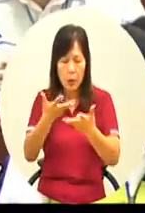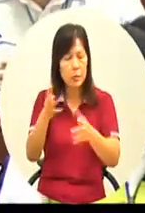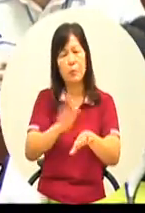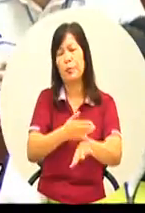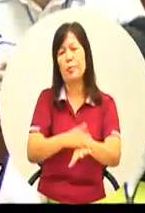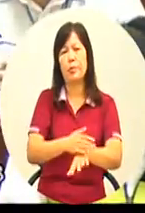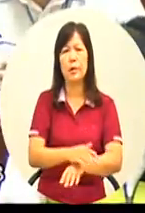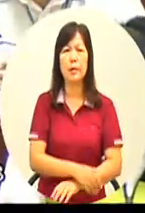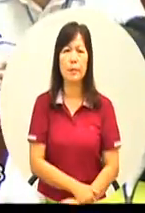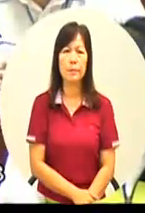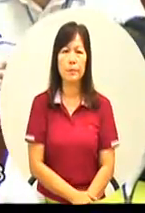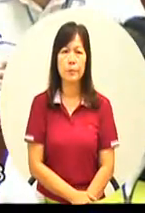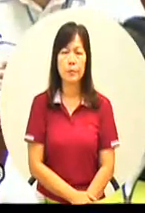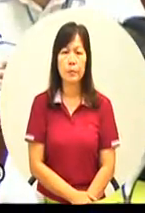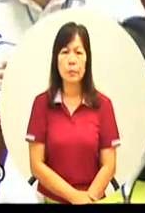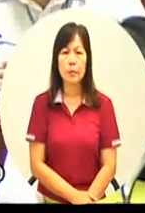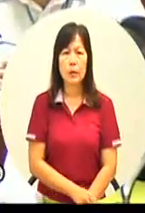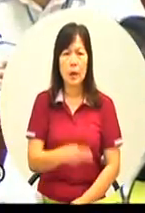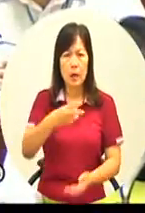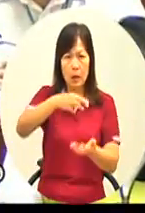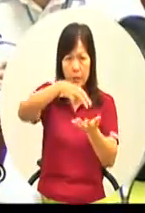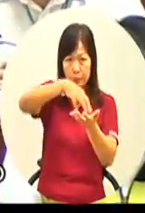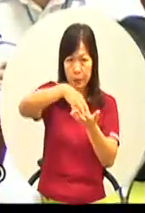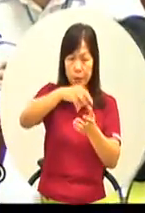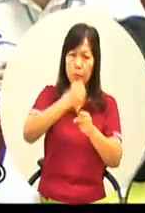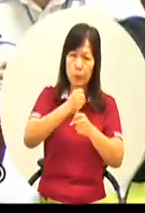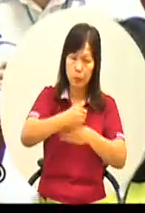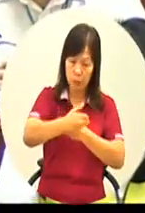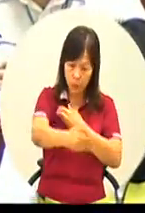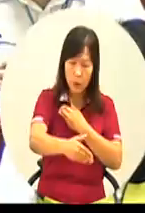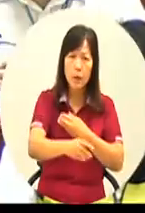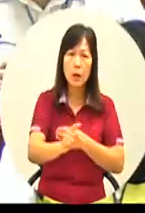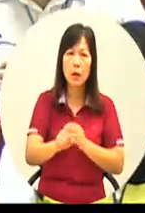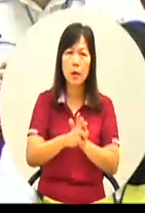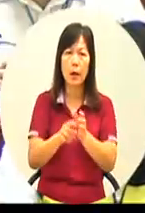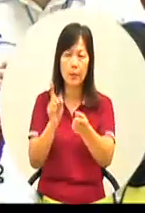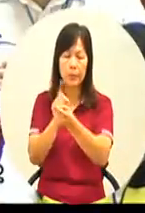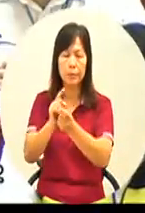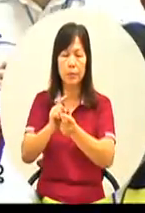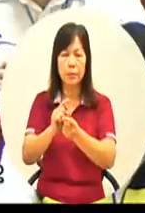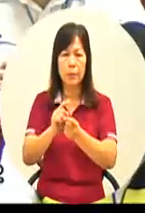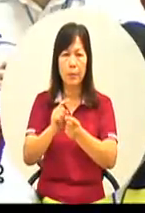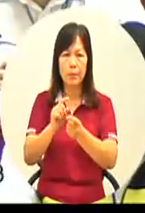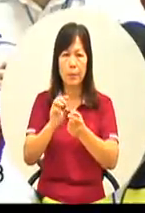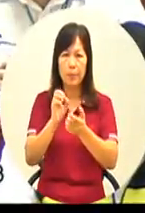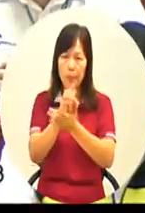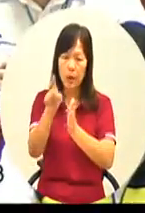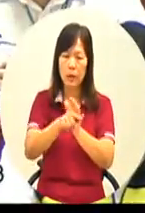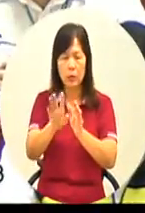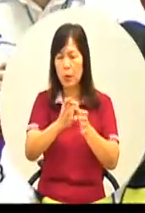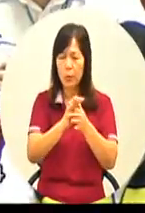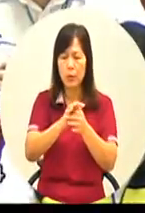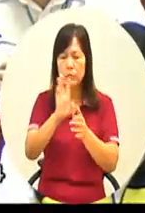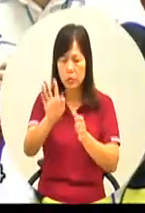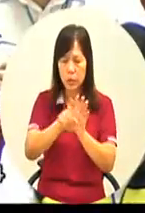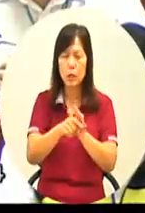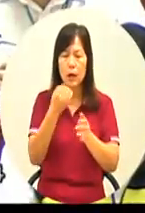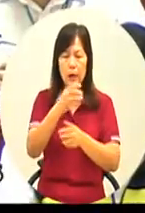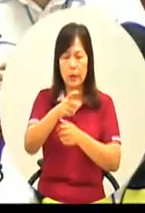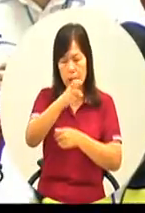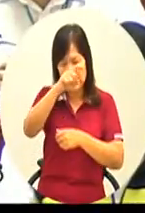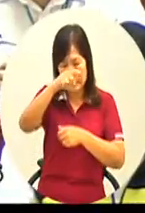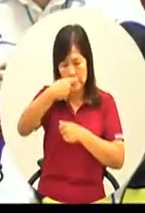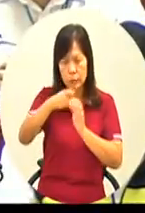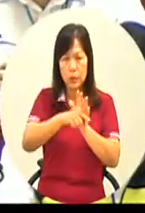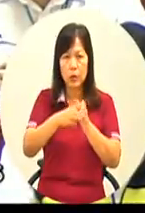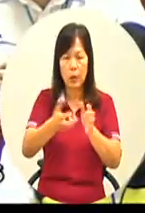吼，啊过来就是讲，这个副定金的进度我甲议员报告吼，啊因为议会有一直咧关心吼，啊副后指示讲100%， 要衰